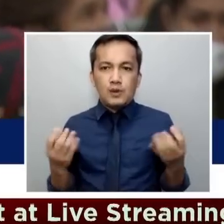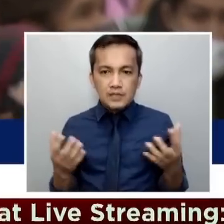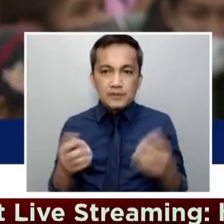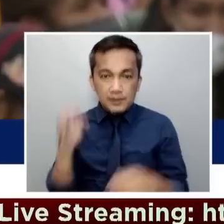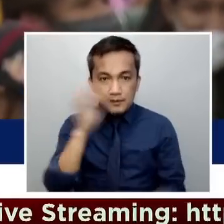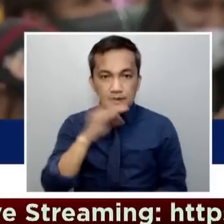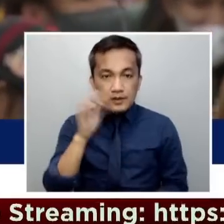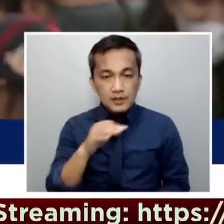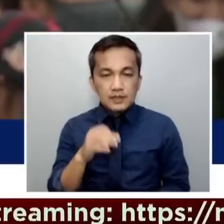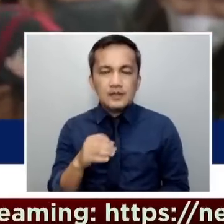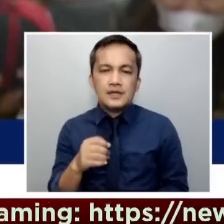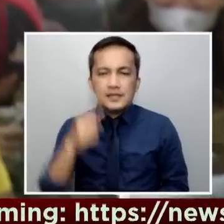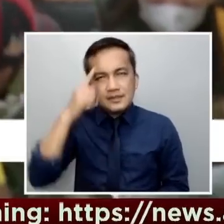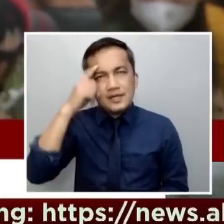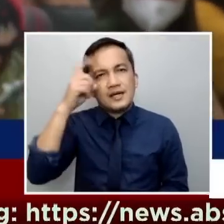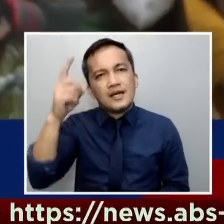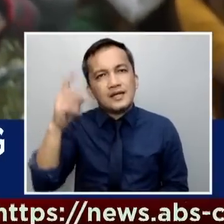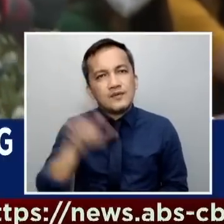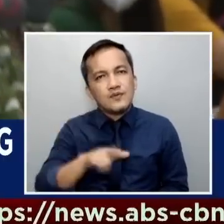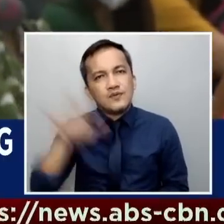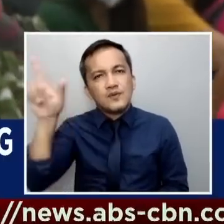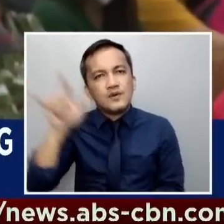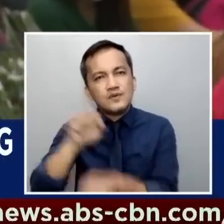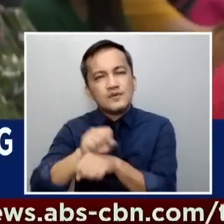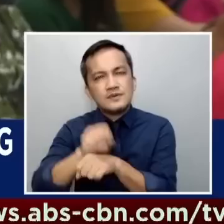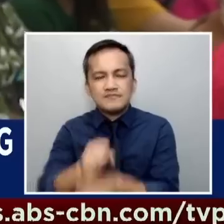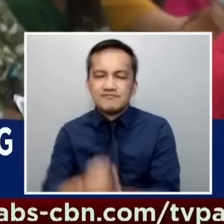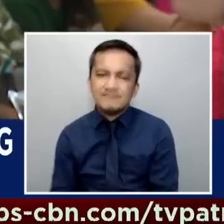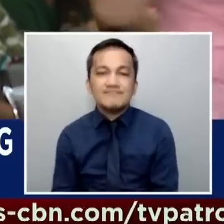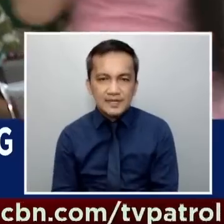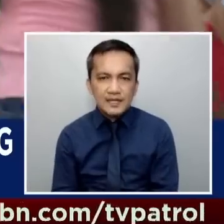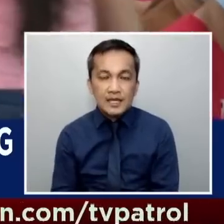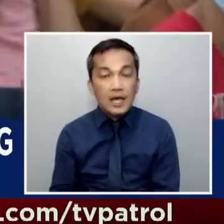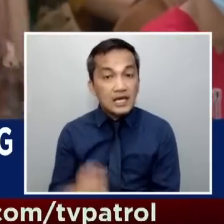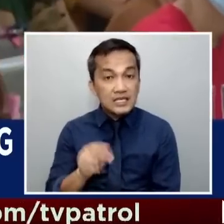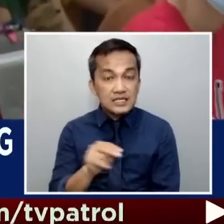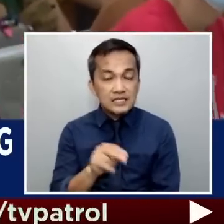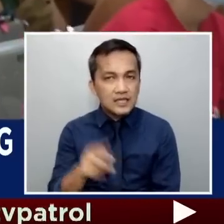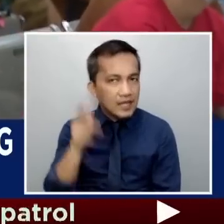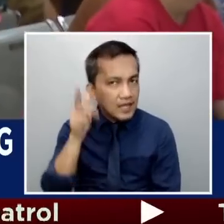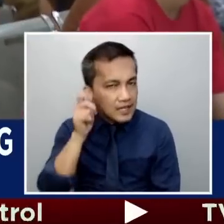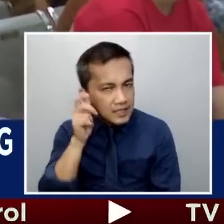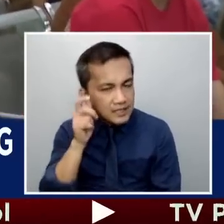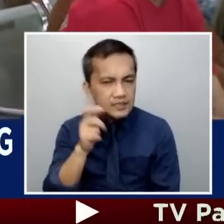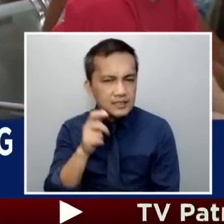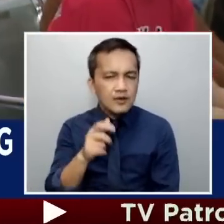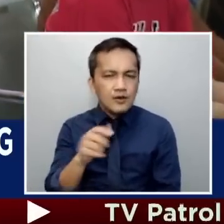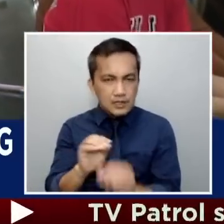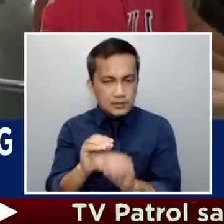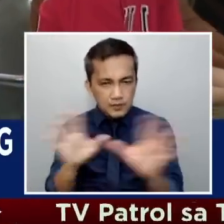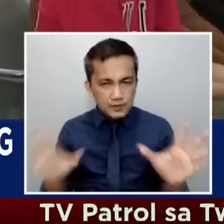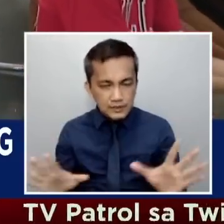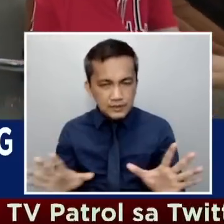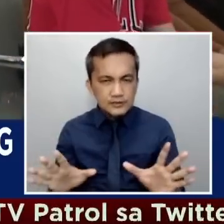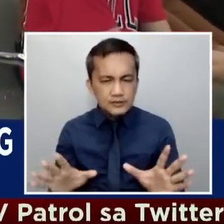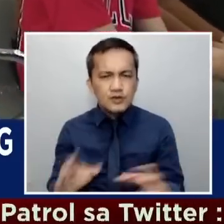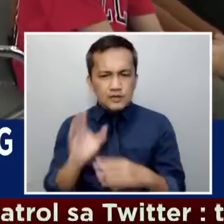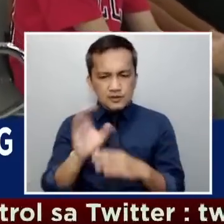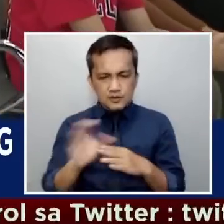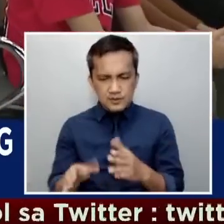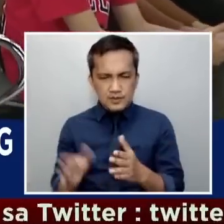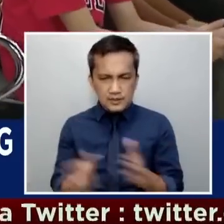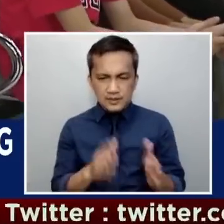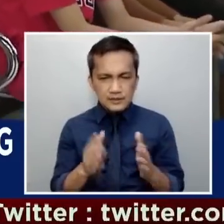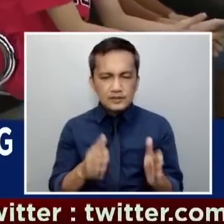Pilipinong nangangarap na makapagtrabaho sa ibang bansa. Kaya kailangan nilang makarinig ng malinaw at konkretong plano para